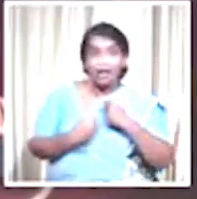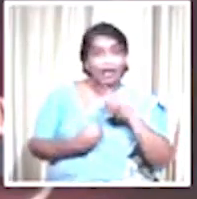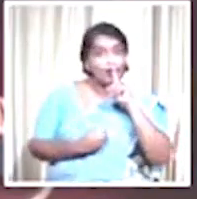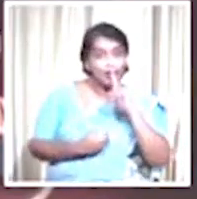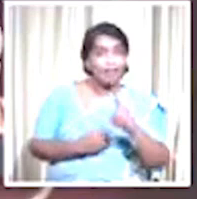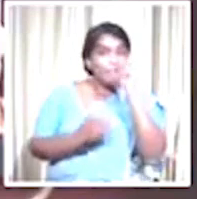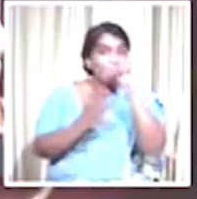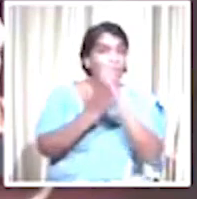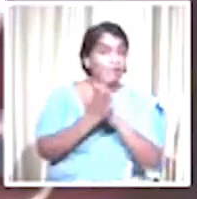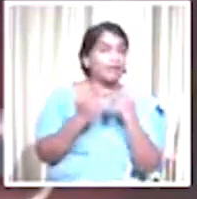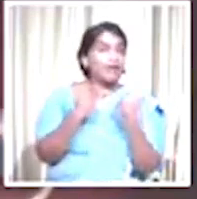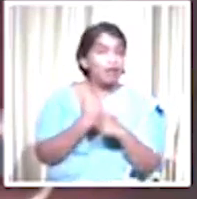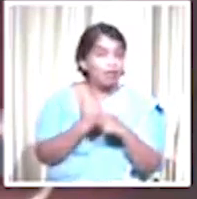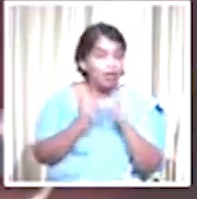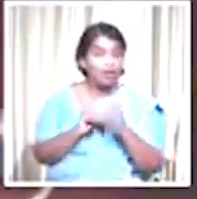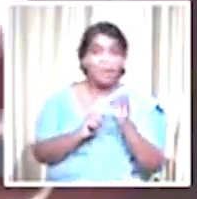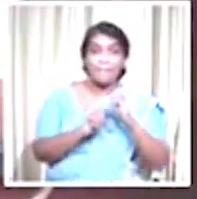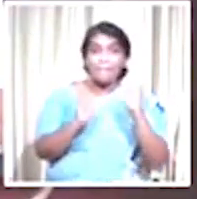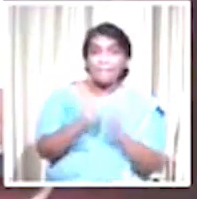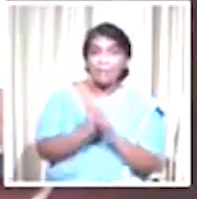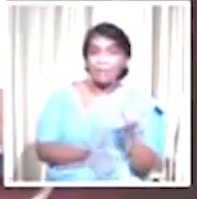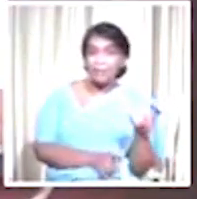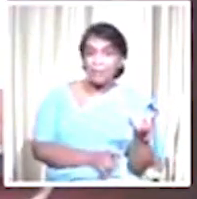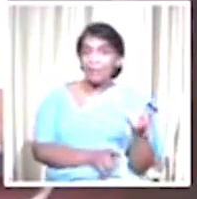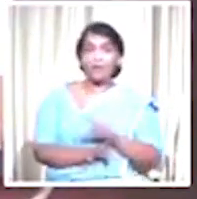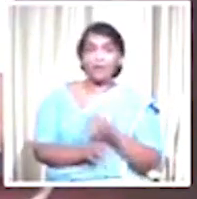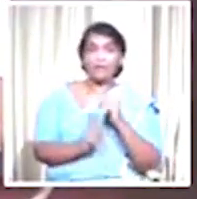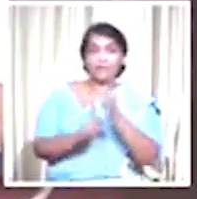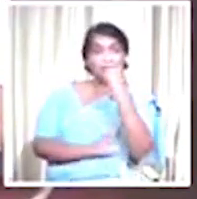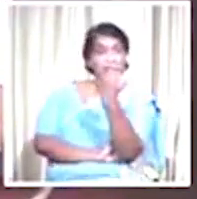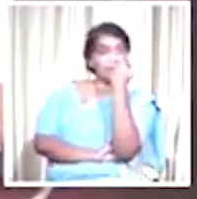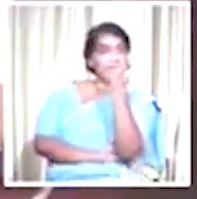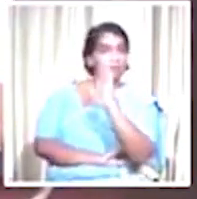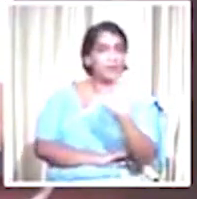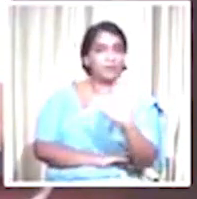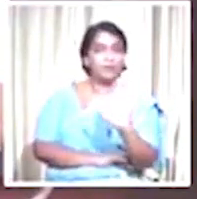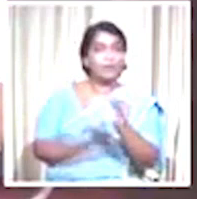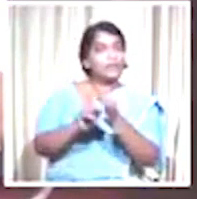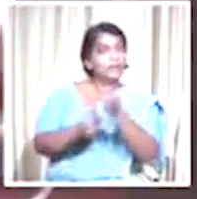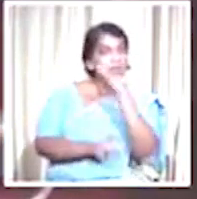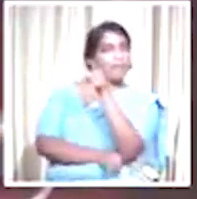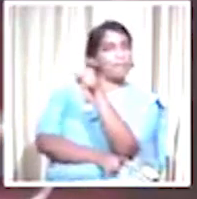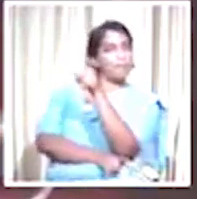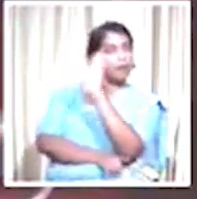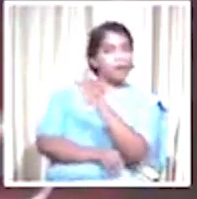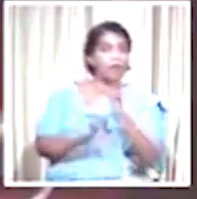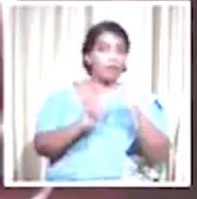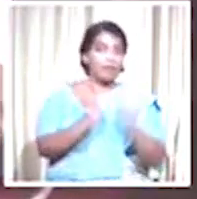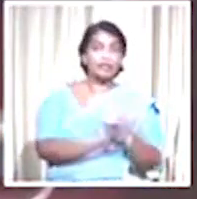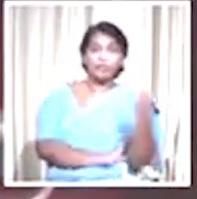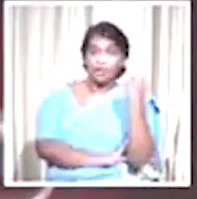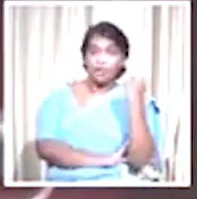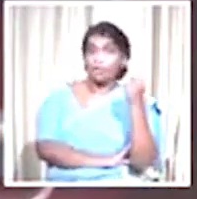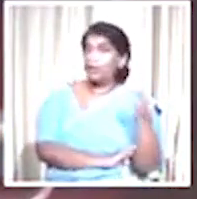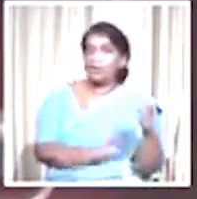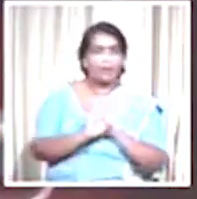ව්‍යවස්ථා හදන්න ඕන අගමැති පඹයක් කරලා ජනාධිපති ශක්තිමත් කරන්න නෙවෙයි ජනාධිපති පඹයක් කරලා අගමැති ශක්තිමත් කරන්න නෙවෙයි